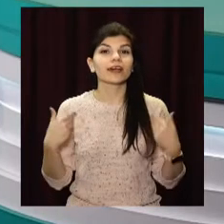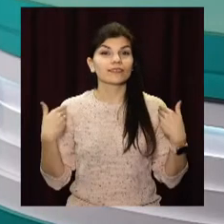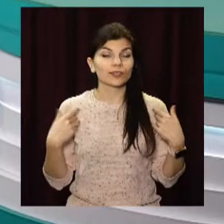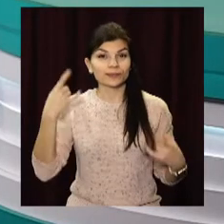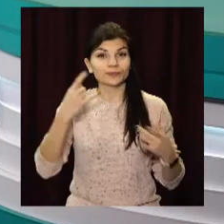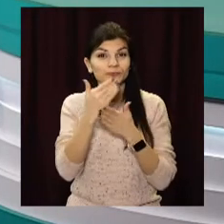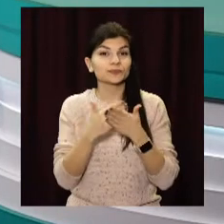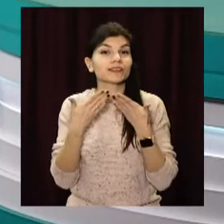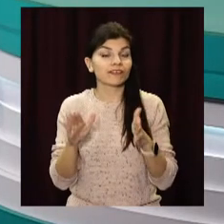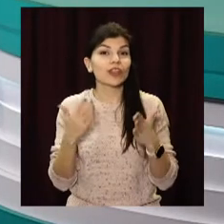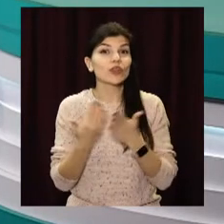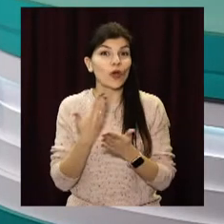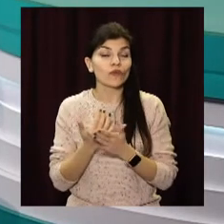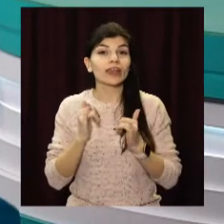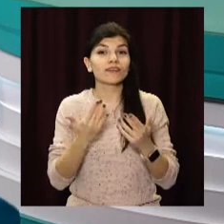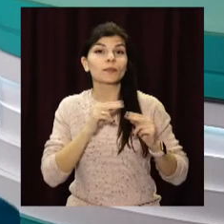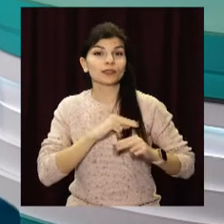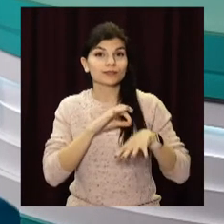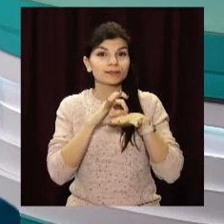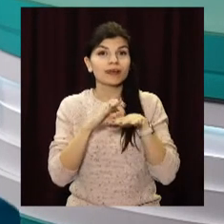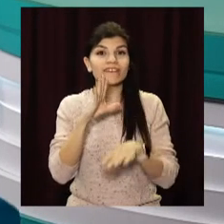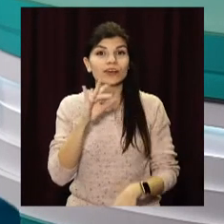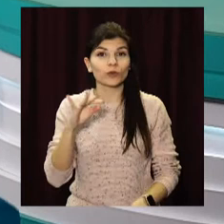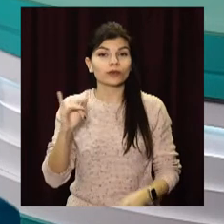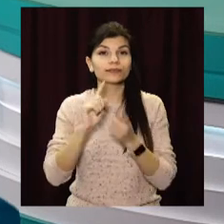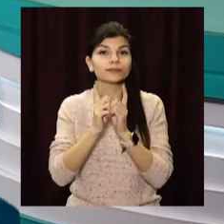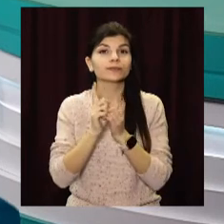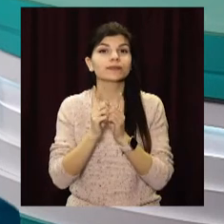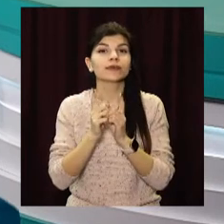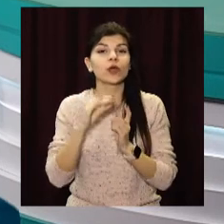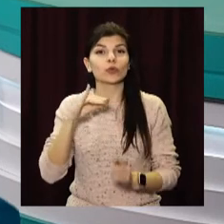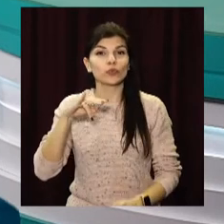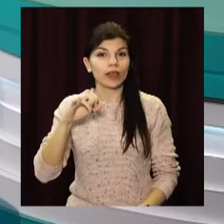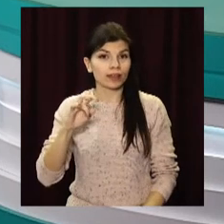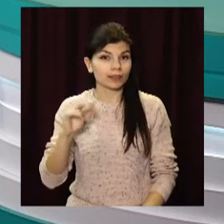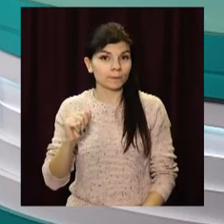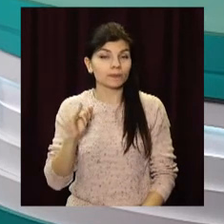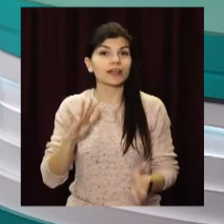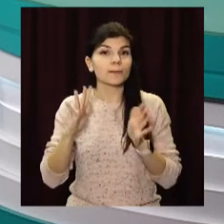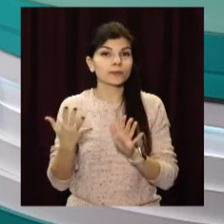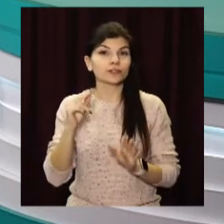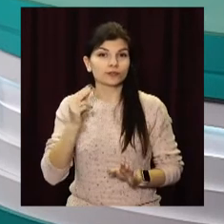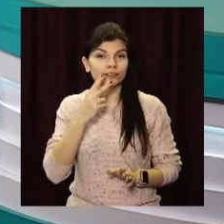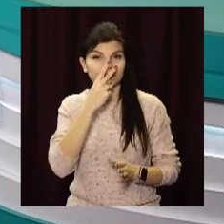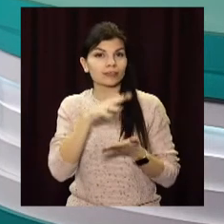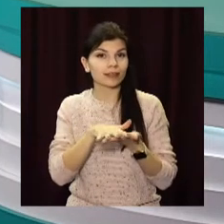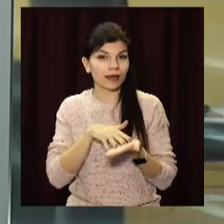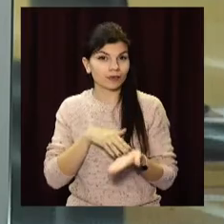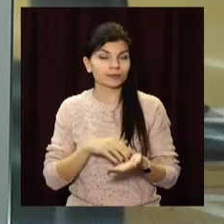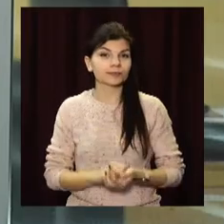Вітаємо. У студії відкритого новини і для вас працюють Вікторія Вахрушина та сурдоперекладачка Юліана Пуговкіна. І про події четверга дивіться